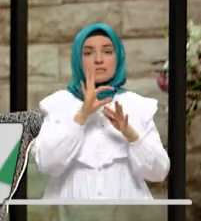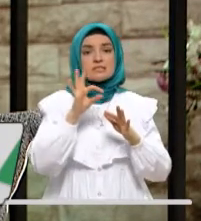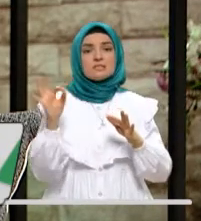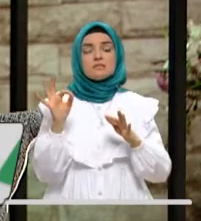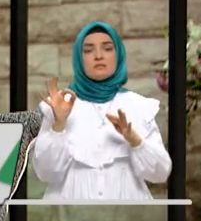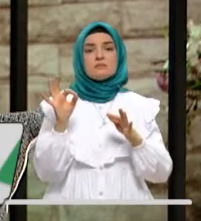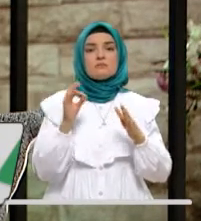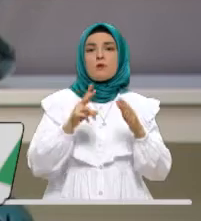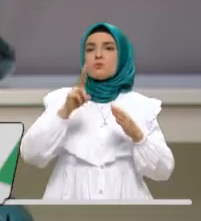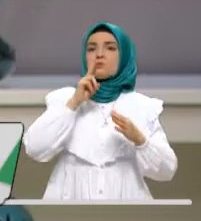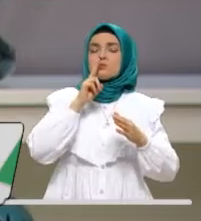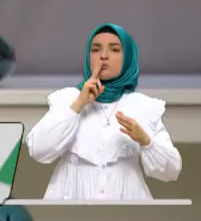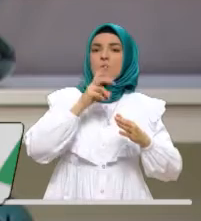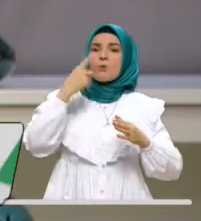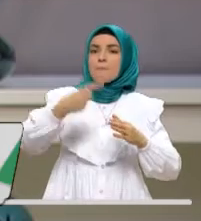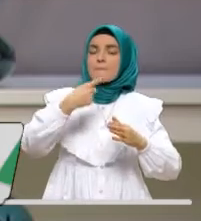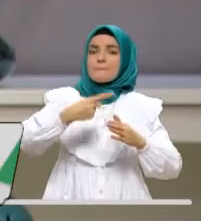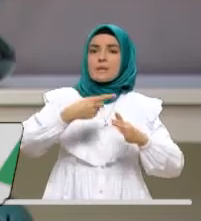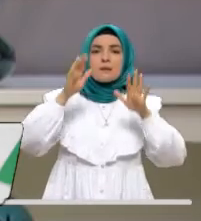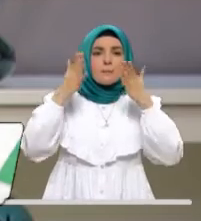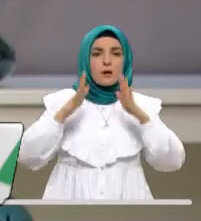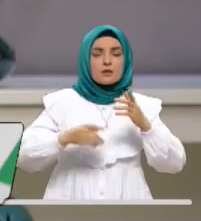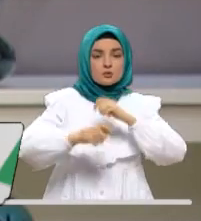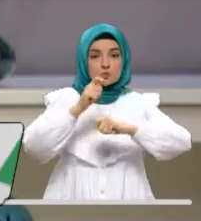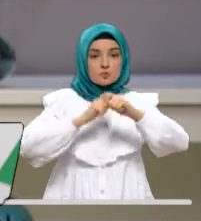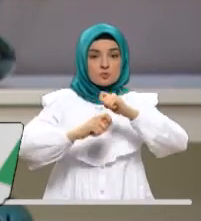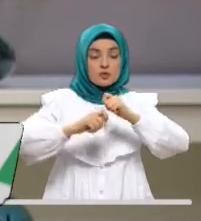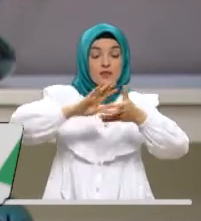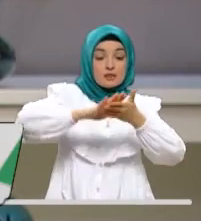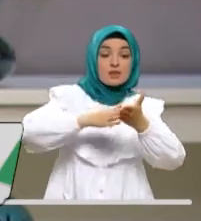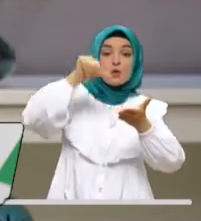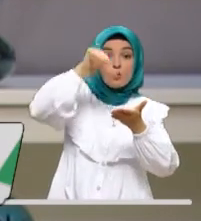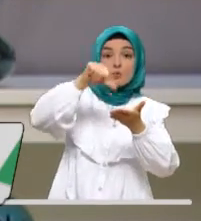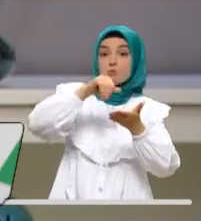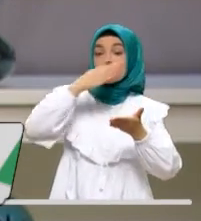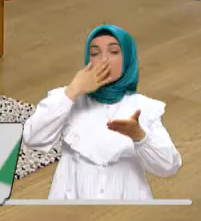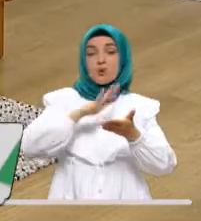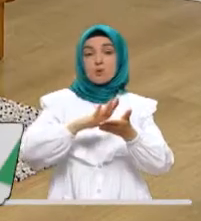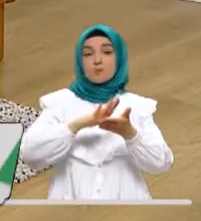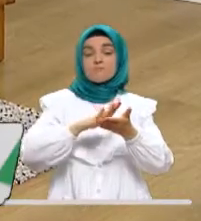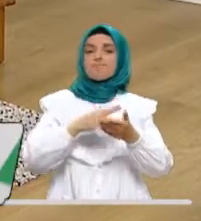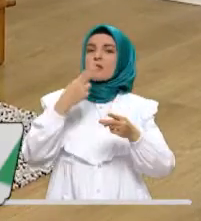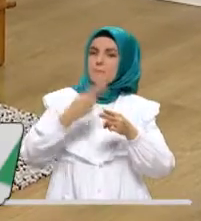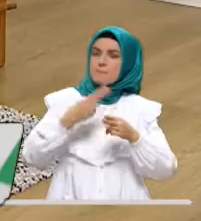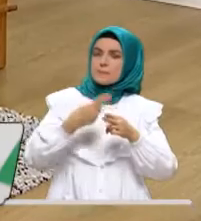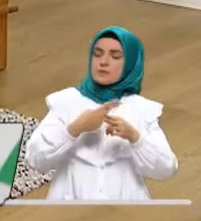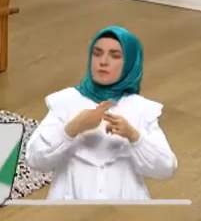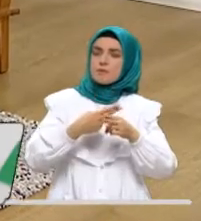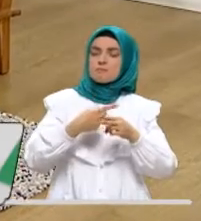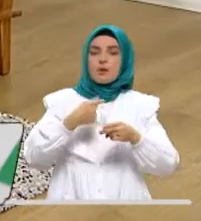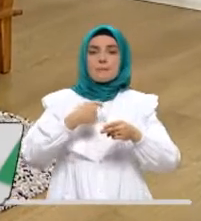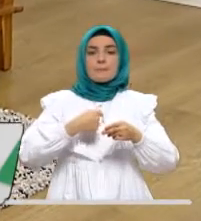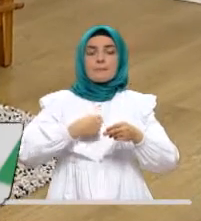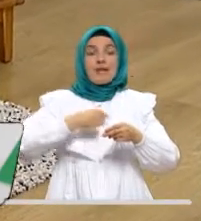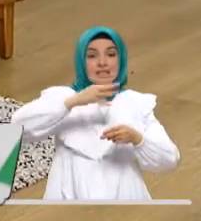eğer... Yani en son makine parlatıcıyı kullanıyor ve kullanıyor, durulanmıyor. Kesinlikle. Mesela ben o yüzden